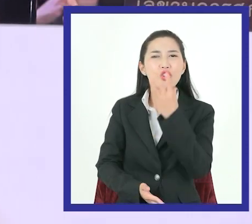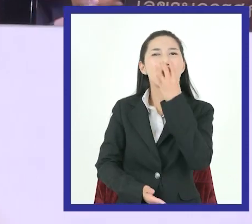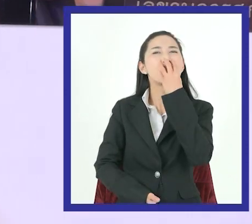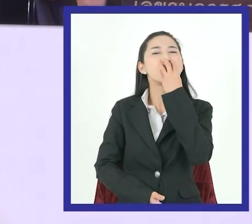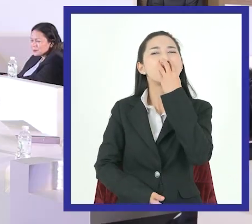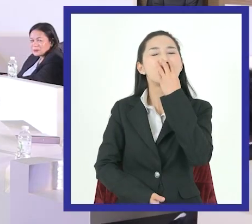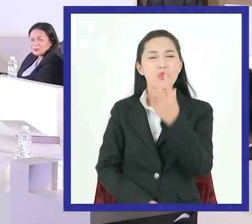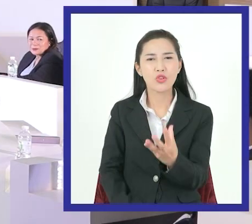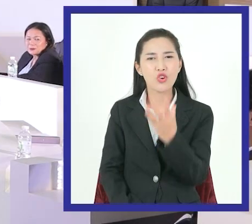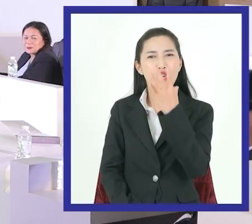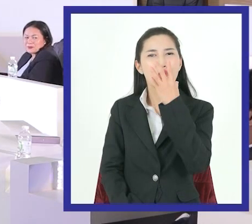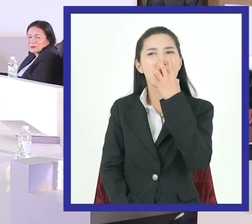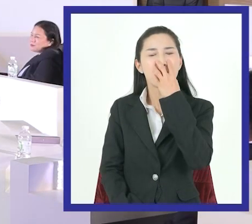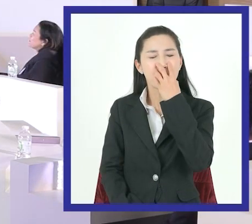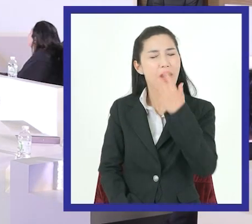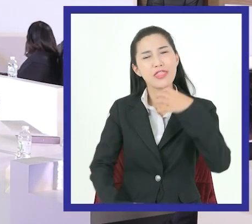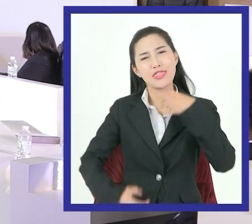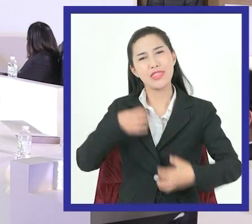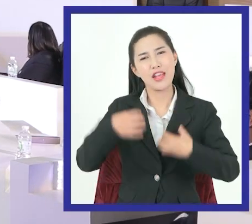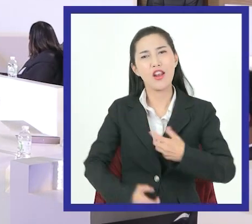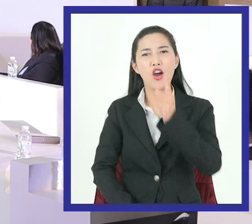ต้องจ่ายเงินสะสมวุ่นวาย